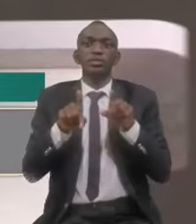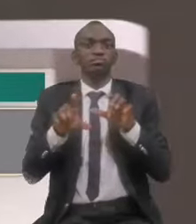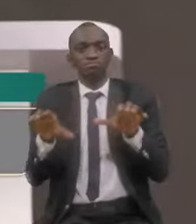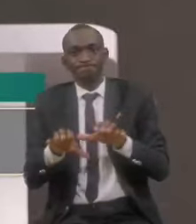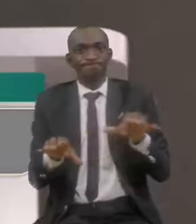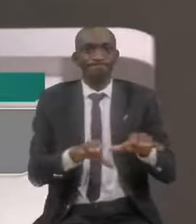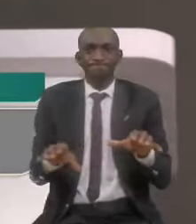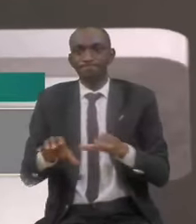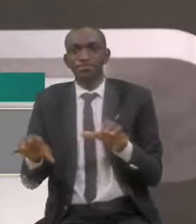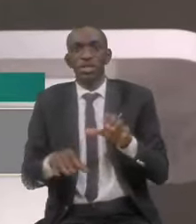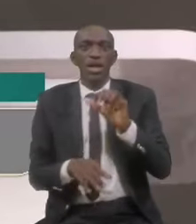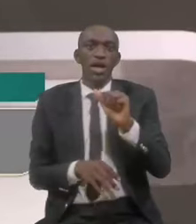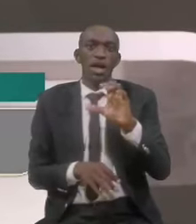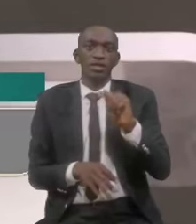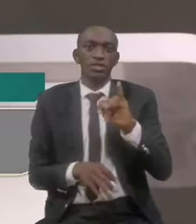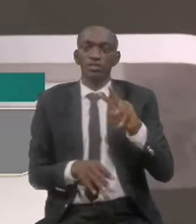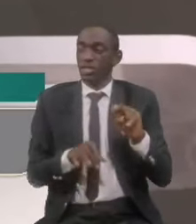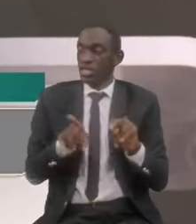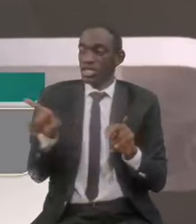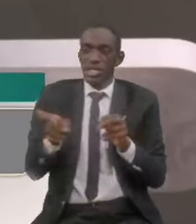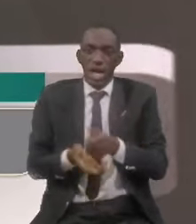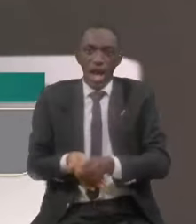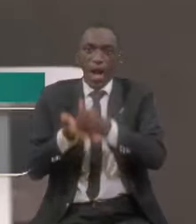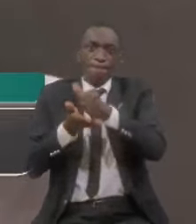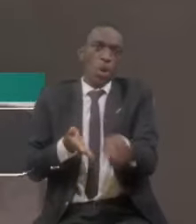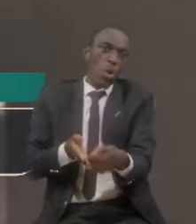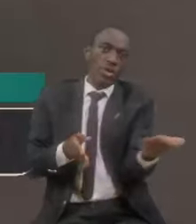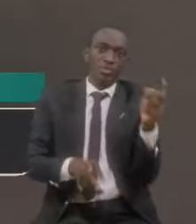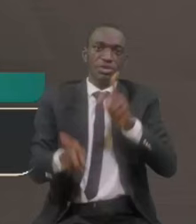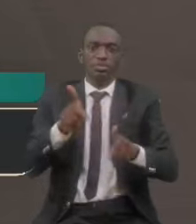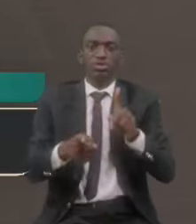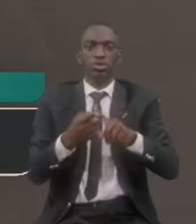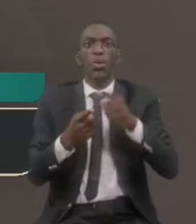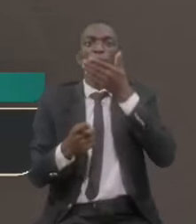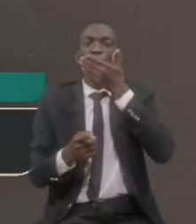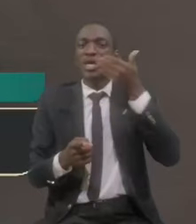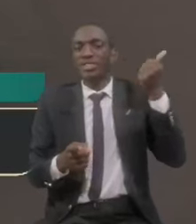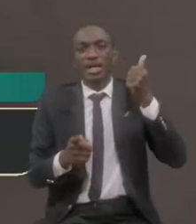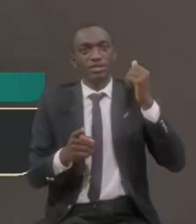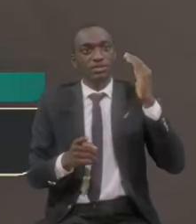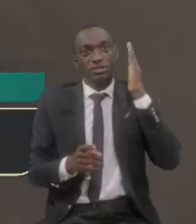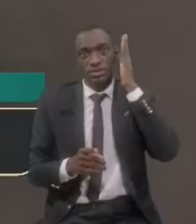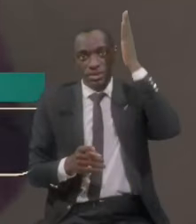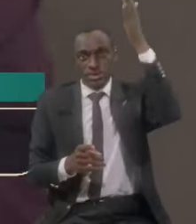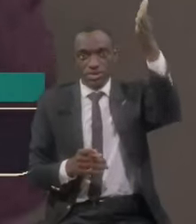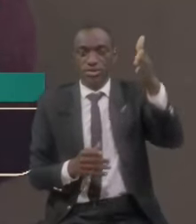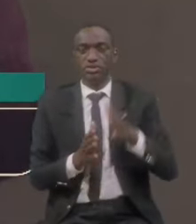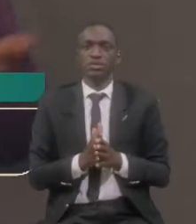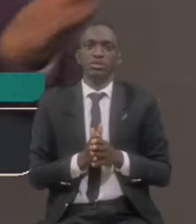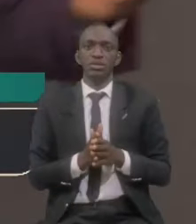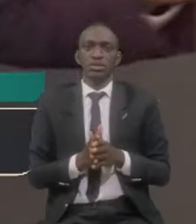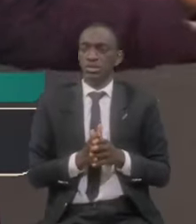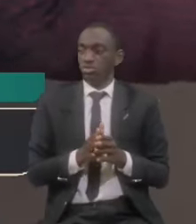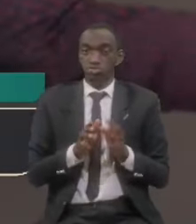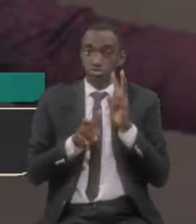autres à une meilleure destinée. Voyez, Pierre, une meilleure